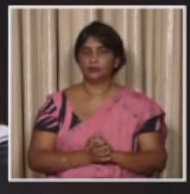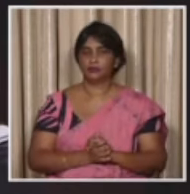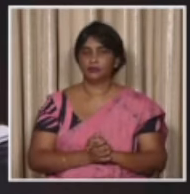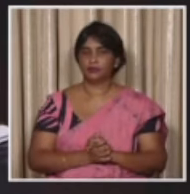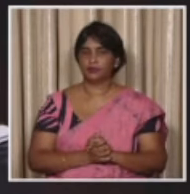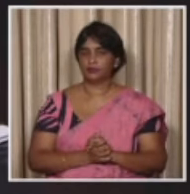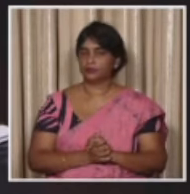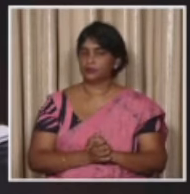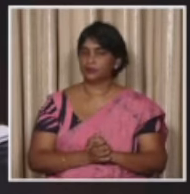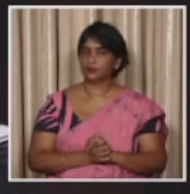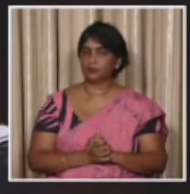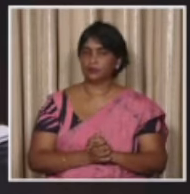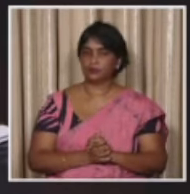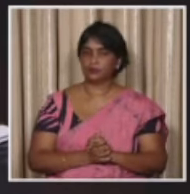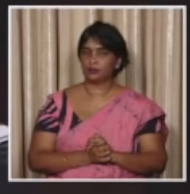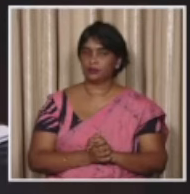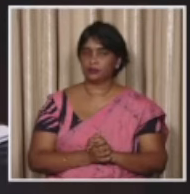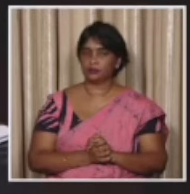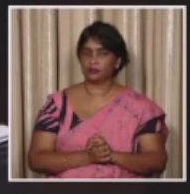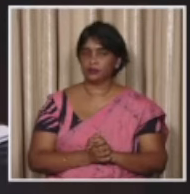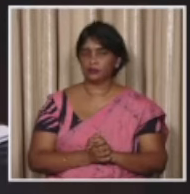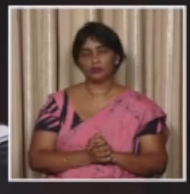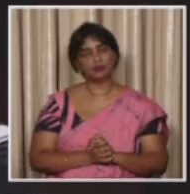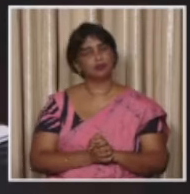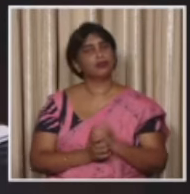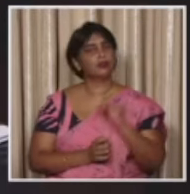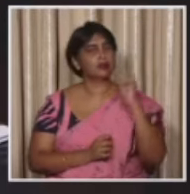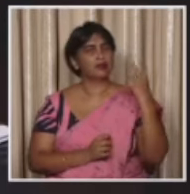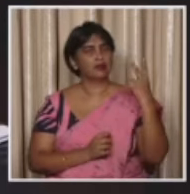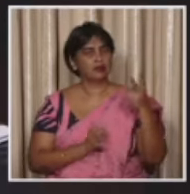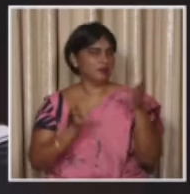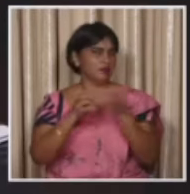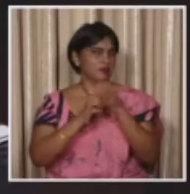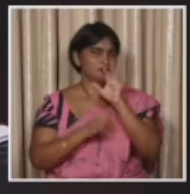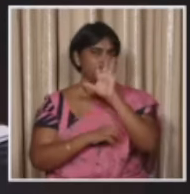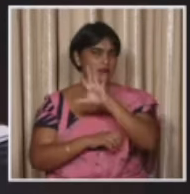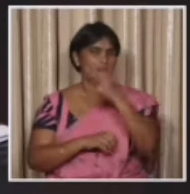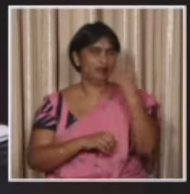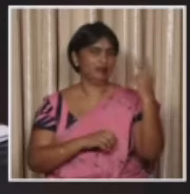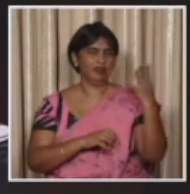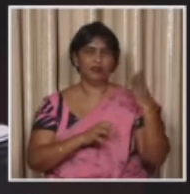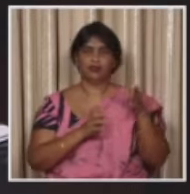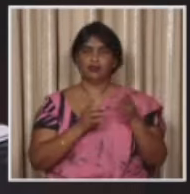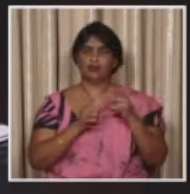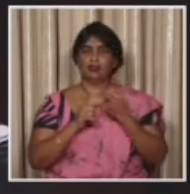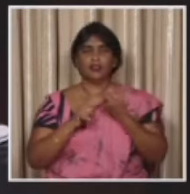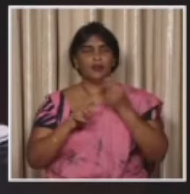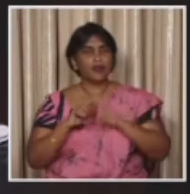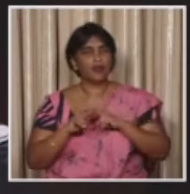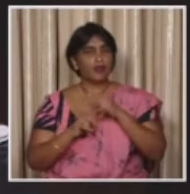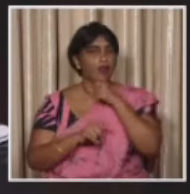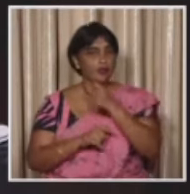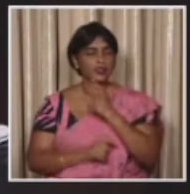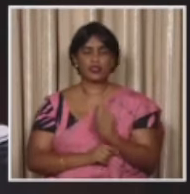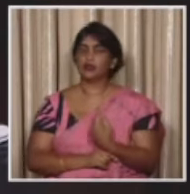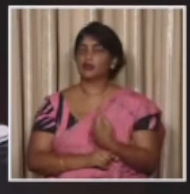4යි, ට්‍රාන්ස්මිෂන් එකේ 2යි, ඩිස්ට්‍රිබියුෂන් එකේ 5යි, ප්‍රොවිඩන්ට් ෆන්ඩ් එකට සහ පෙන්ෂන් එකට